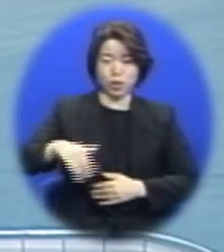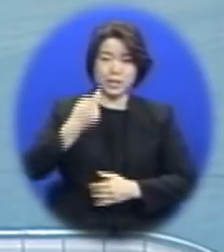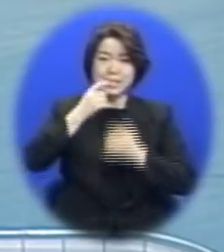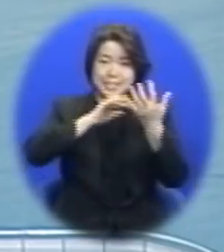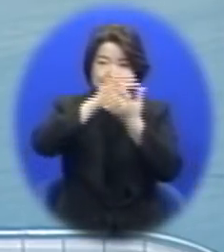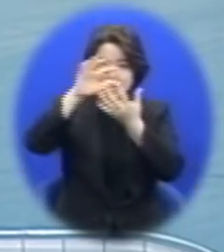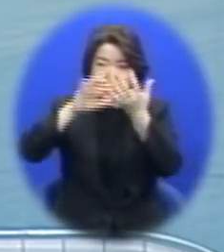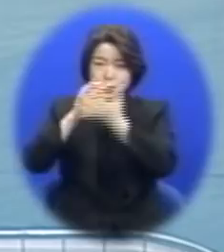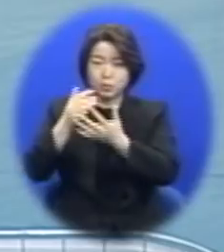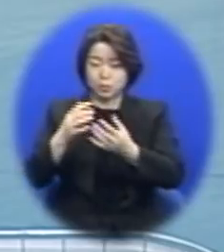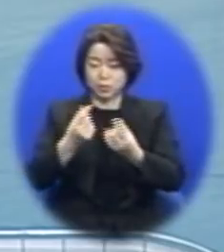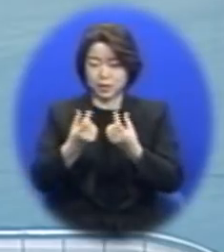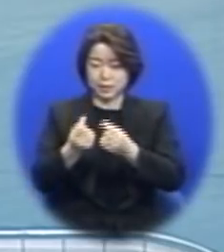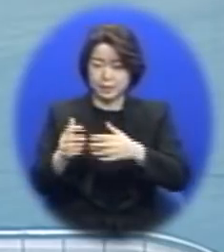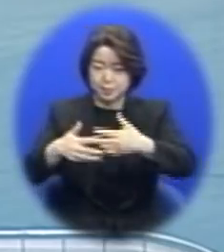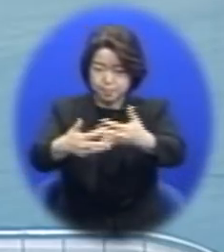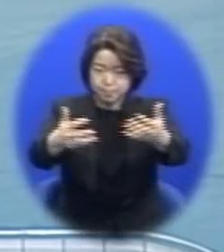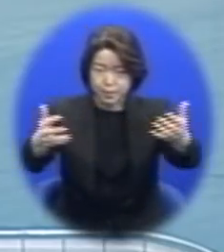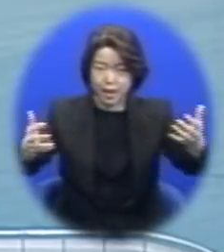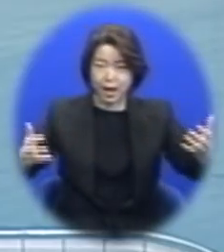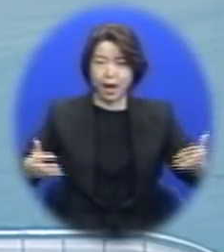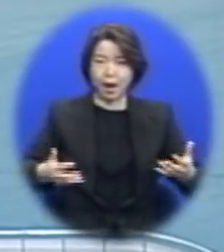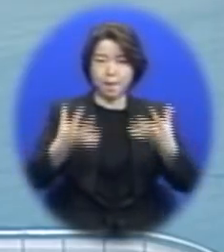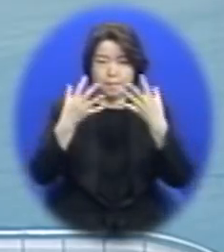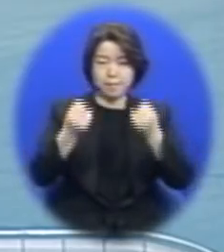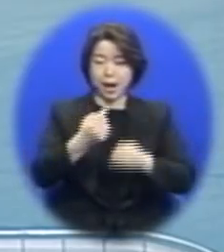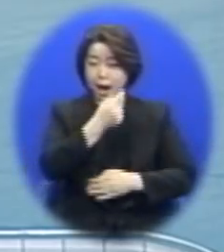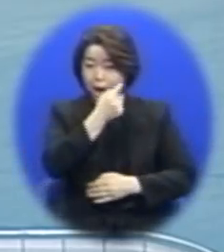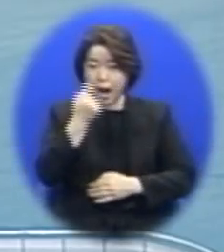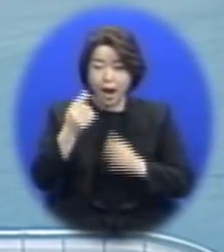구름같이 둘러싼 허다한 증인들이 있으니,